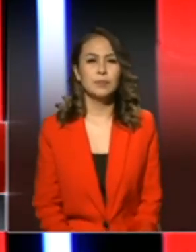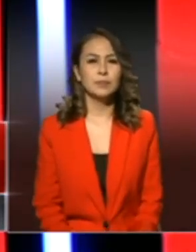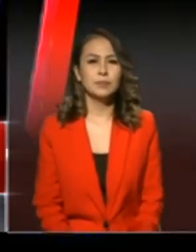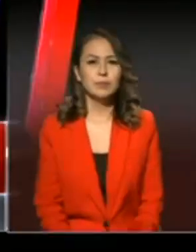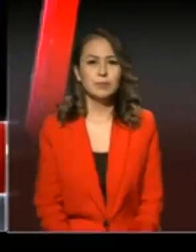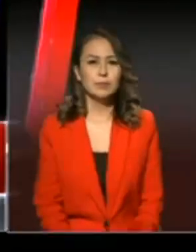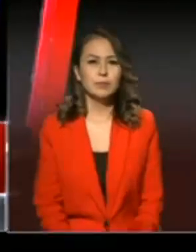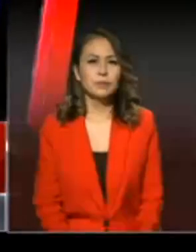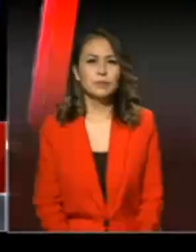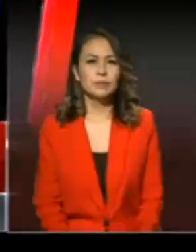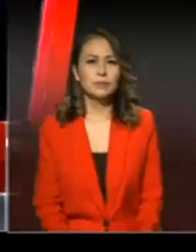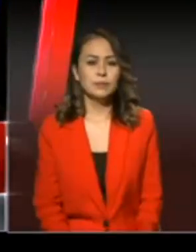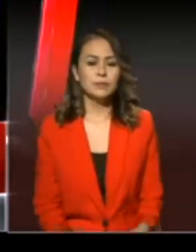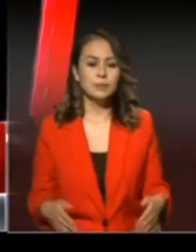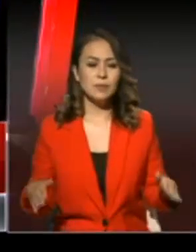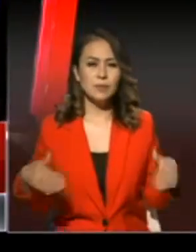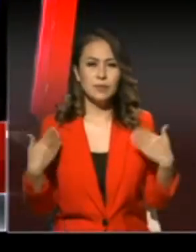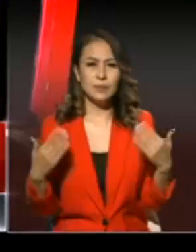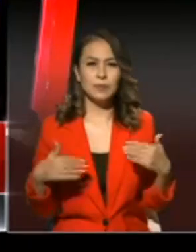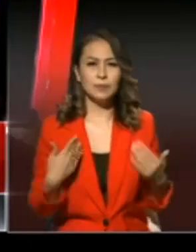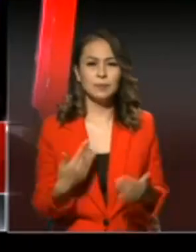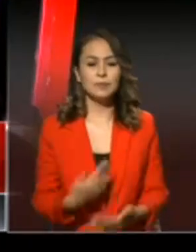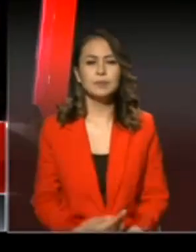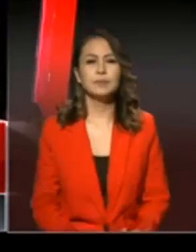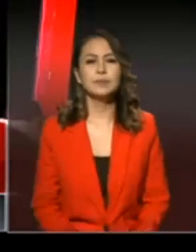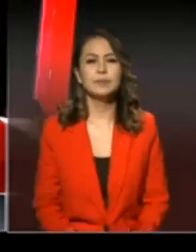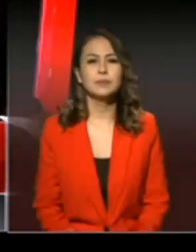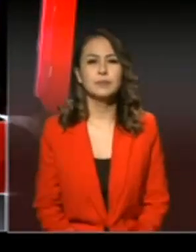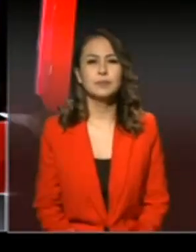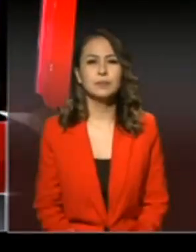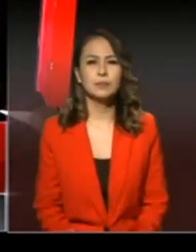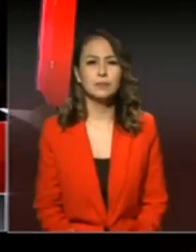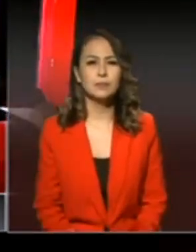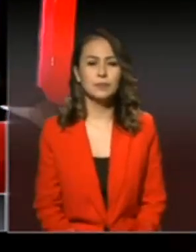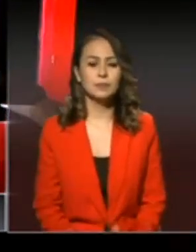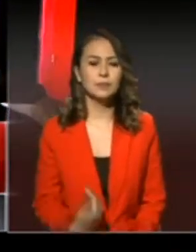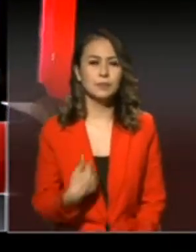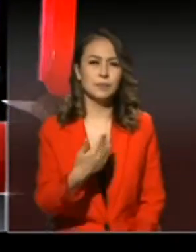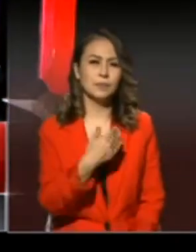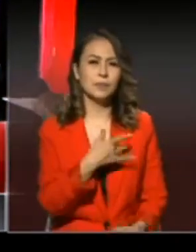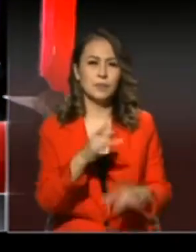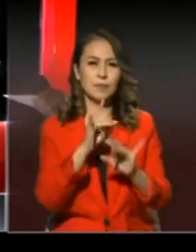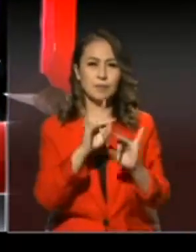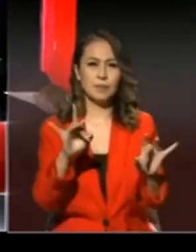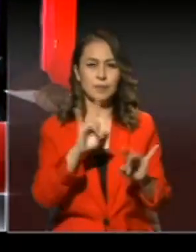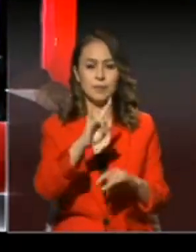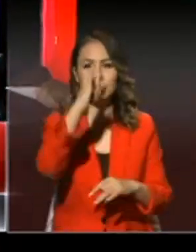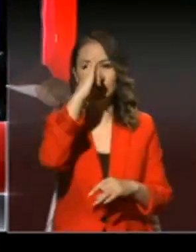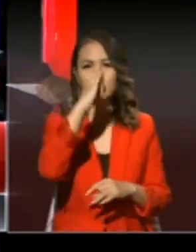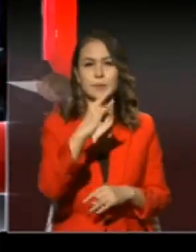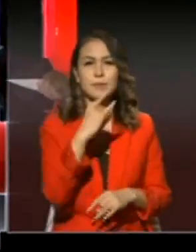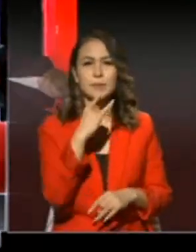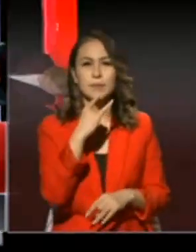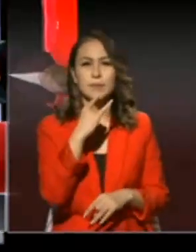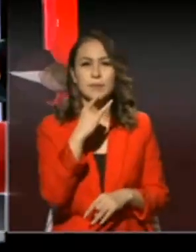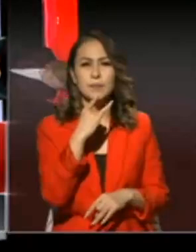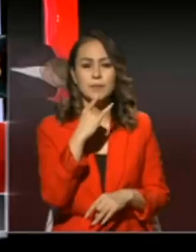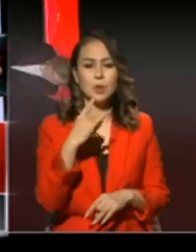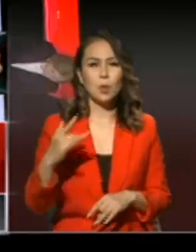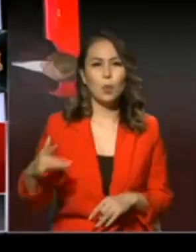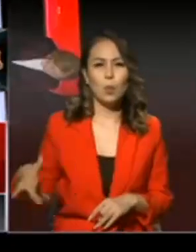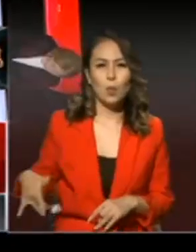тұрмыз. Уағалейкум ассалам. Кеш жарық. Мен мына айтайын деген біздің Қазақстанда сол жаңағы